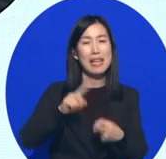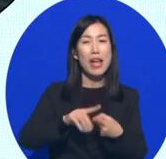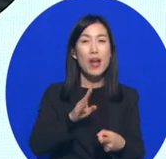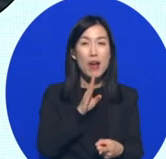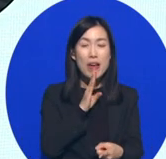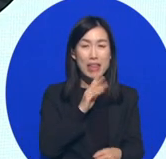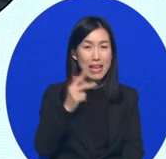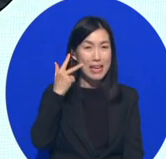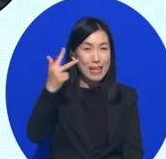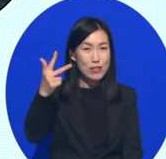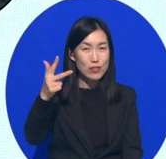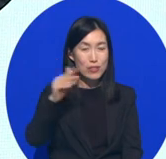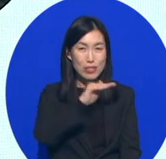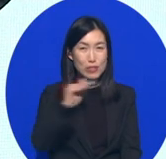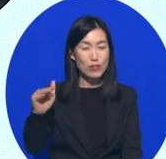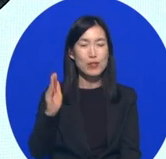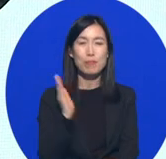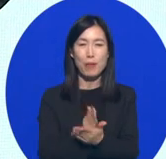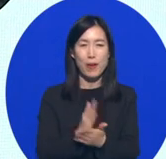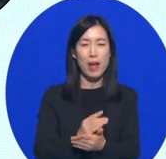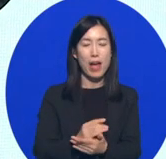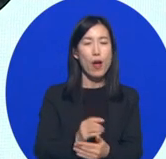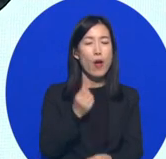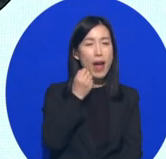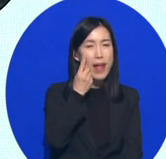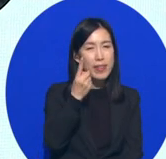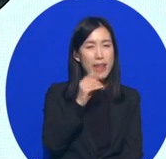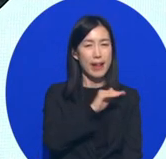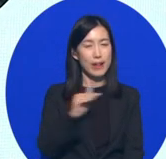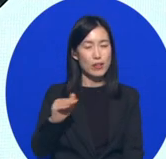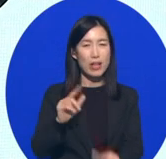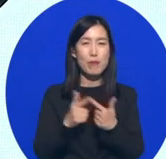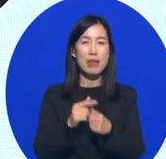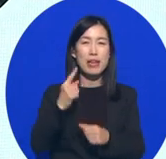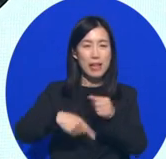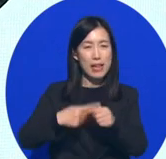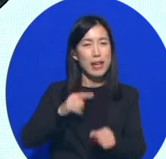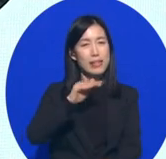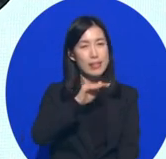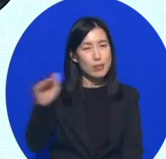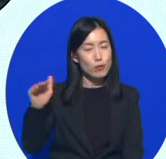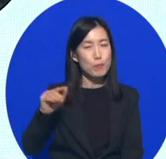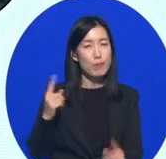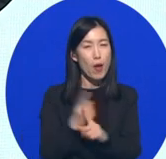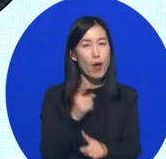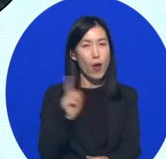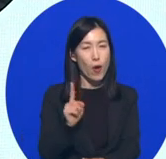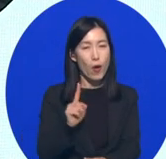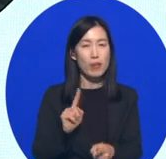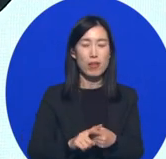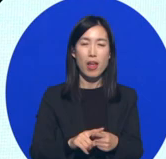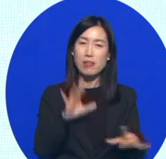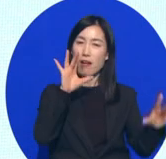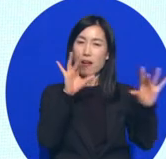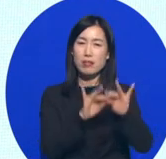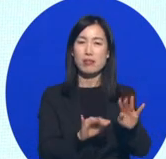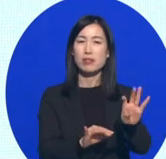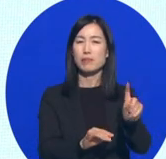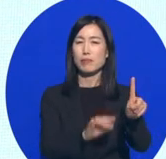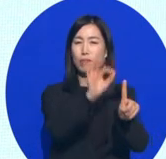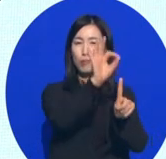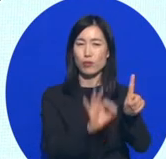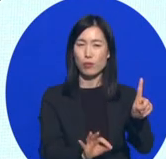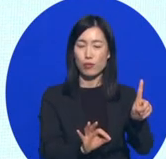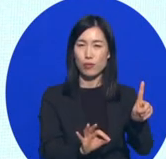주간인 관리 단위를 월간 연간 등으로 확대하는 방안에 근로자 41.4% 동의하는 것으로